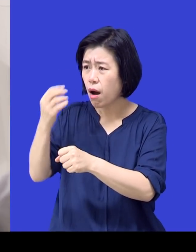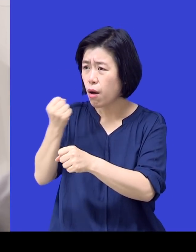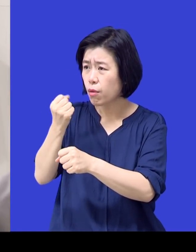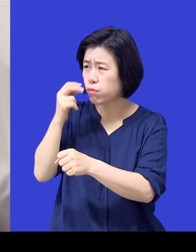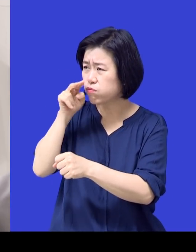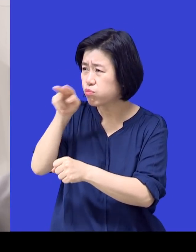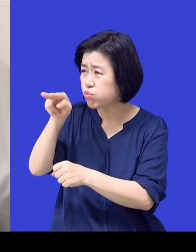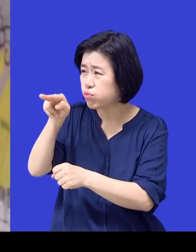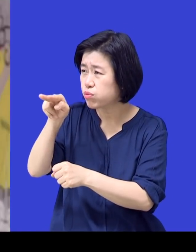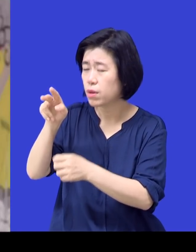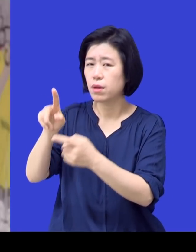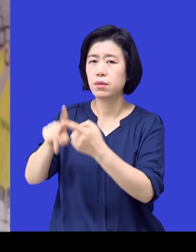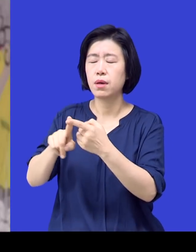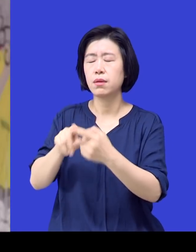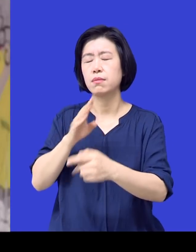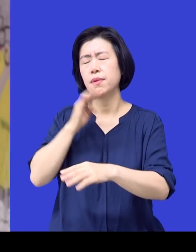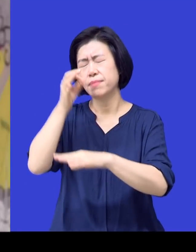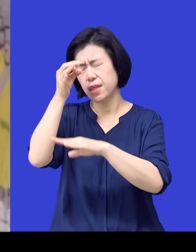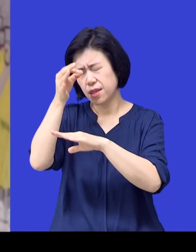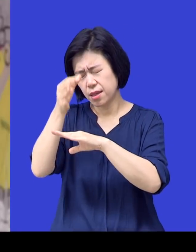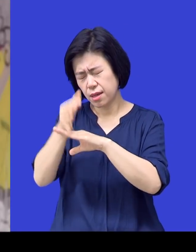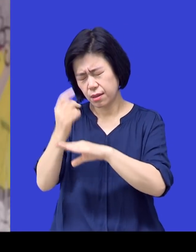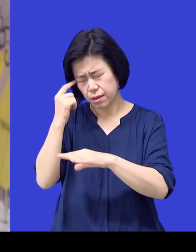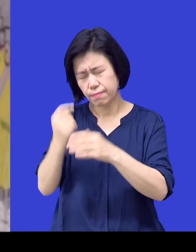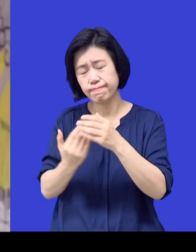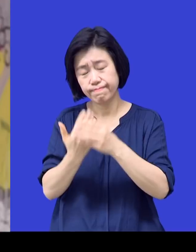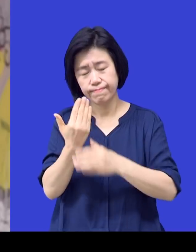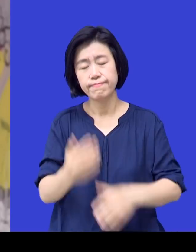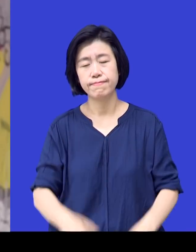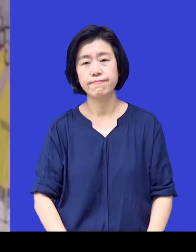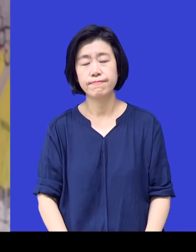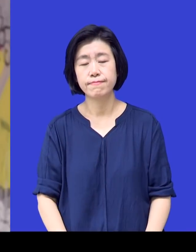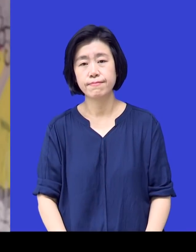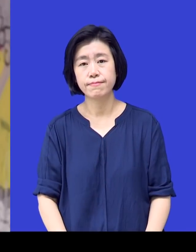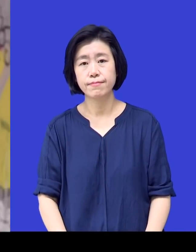하나님은 얼마나 이 한 생명에